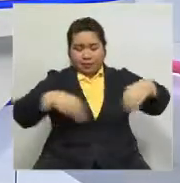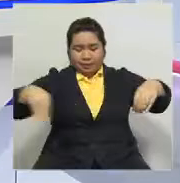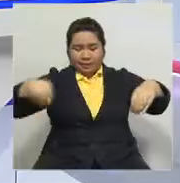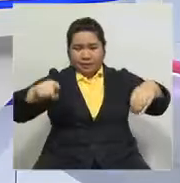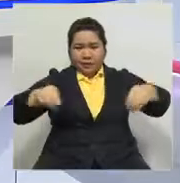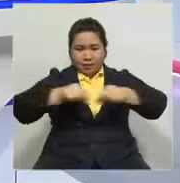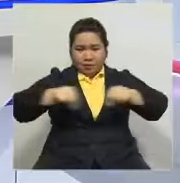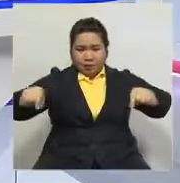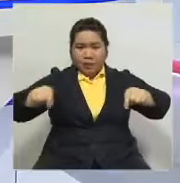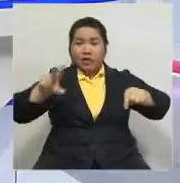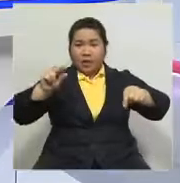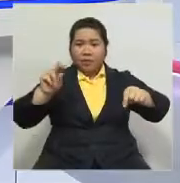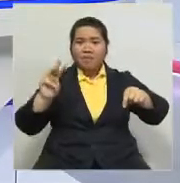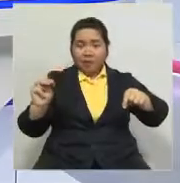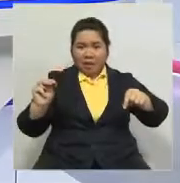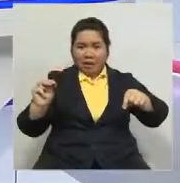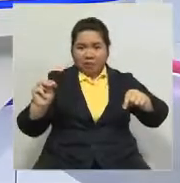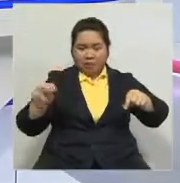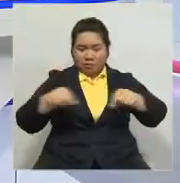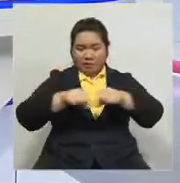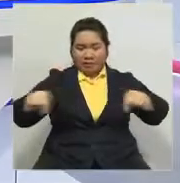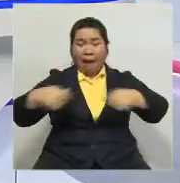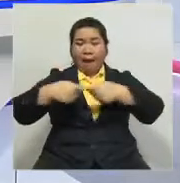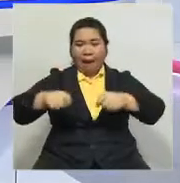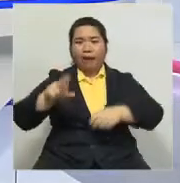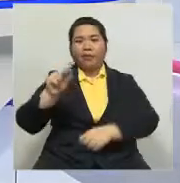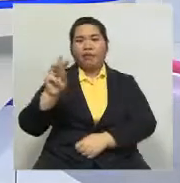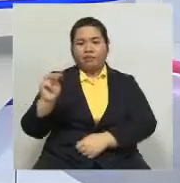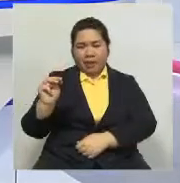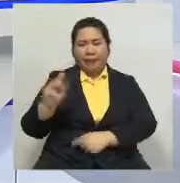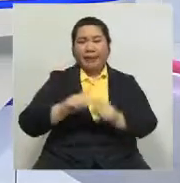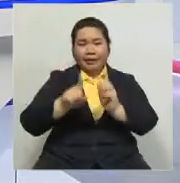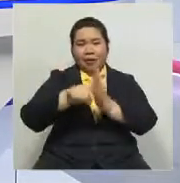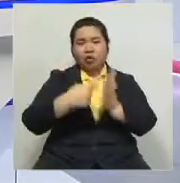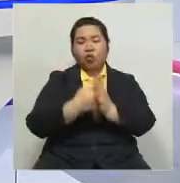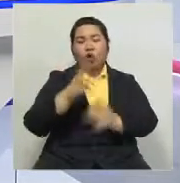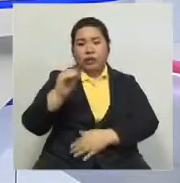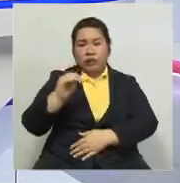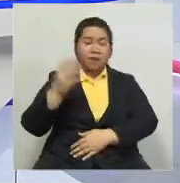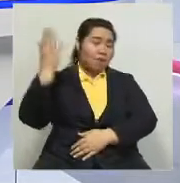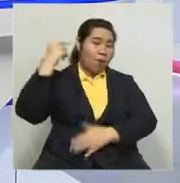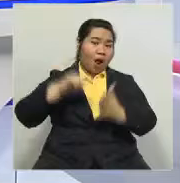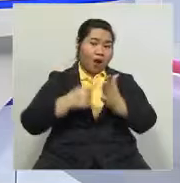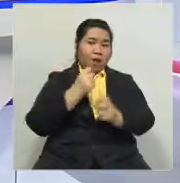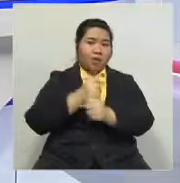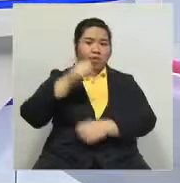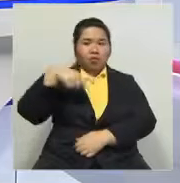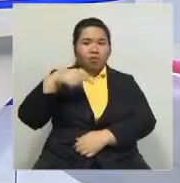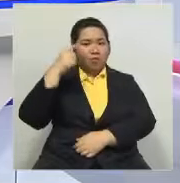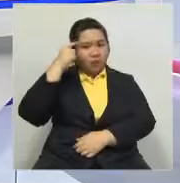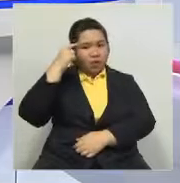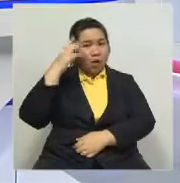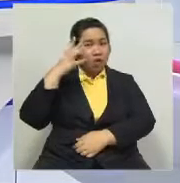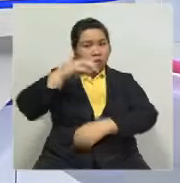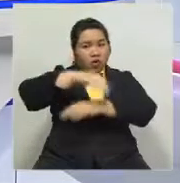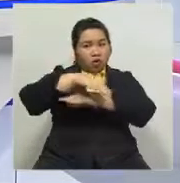า30 เมตรนะคะที่เป็นช่วงที่ขาดอยู่แล้วก็กำลังซ่อมแซมเนี่ย40 ชั่วโมงที่บอกว่าทำตั้งแต่เมื่อวานนี ้ก็น่าจะเสร็จช่วง